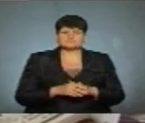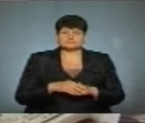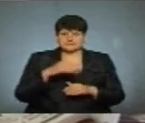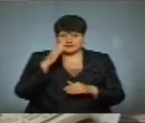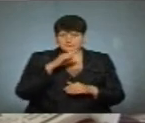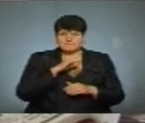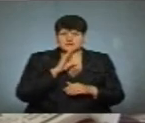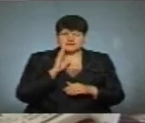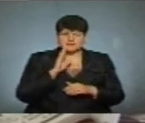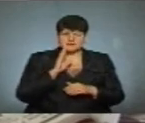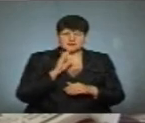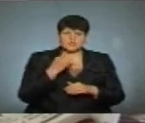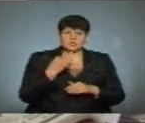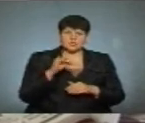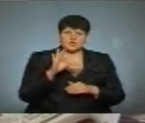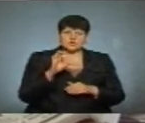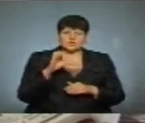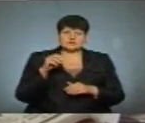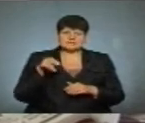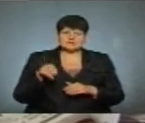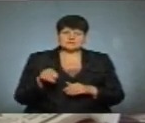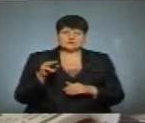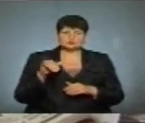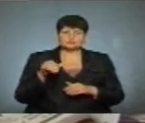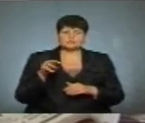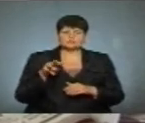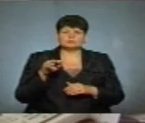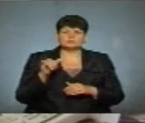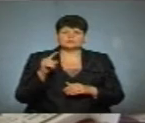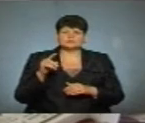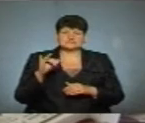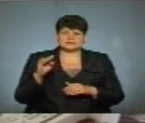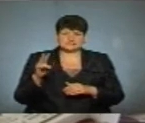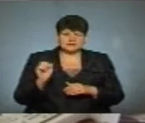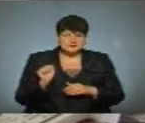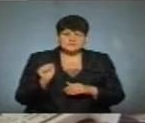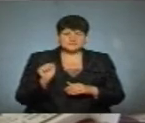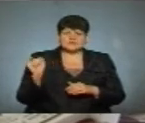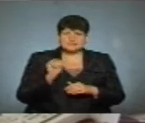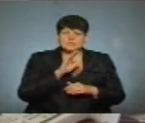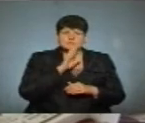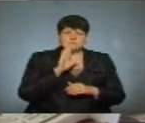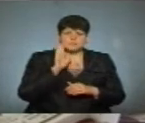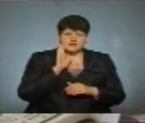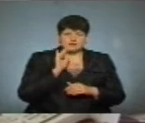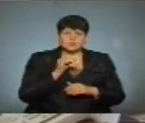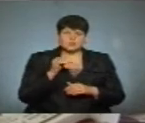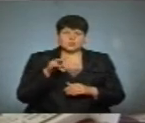Батьки Йосип Музика, син Михайла і Анна Уруська. І мати